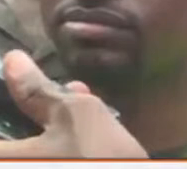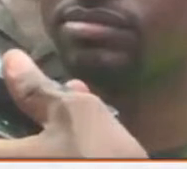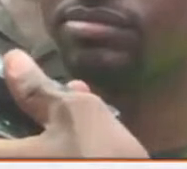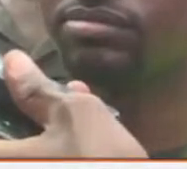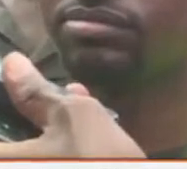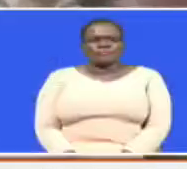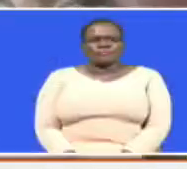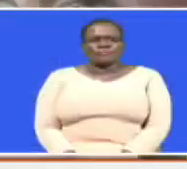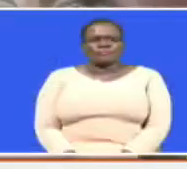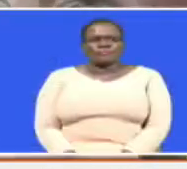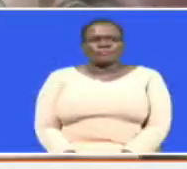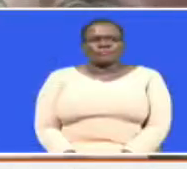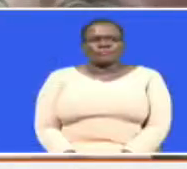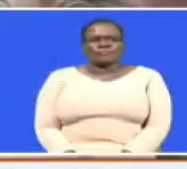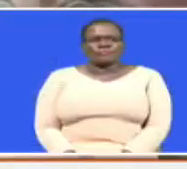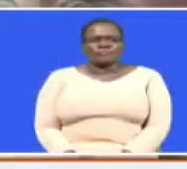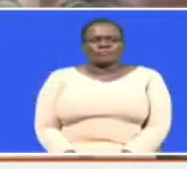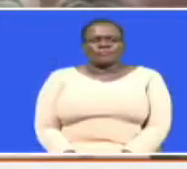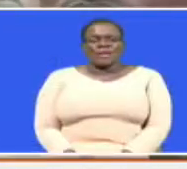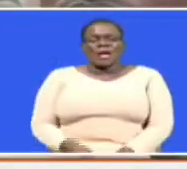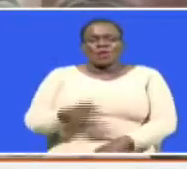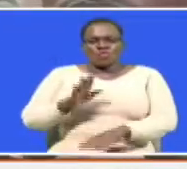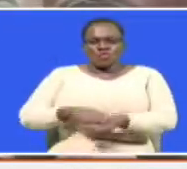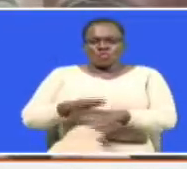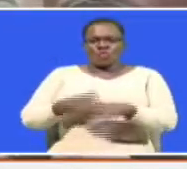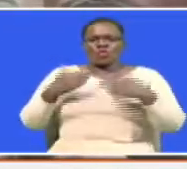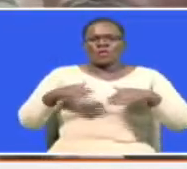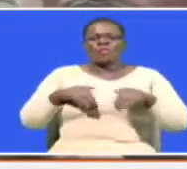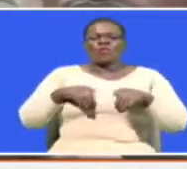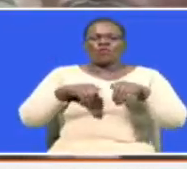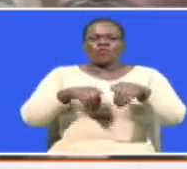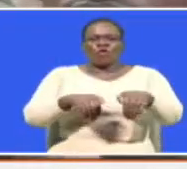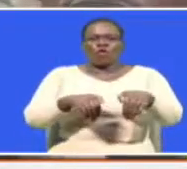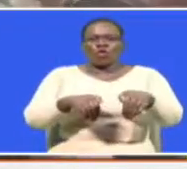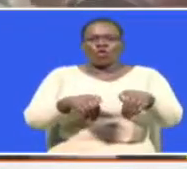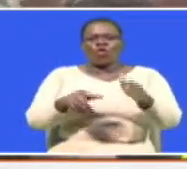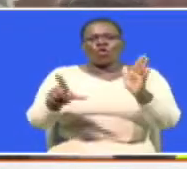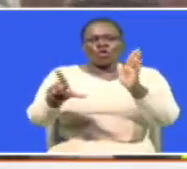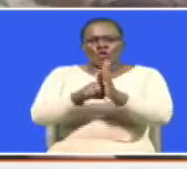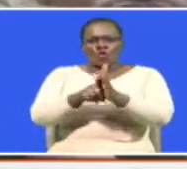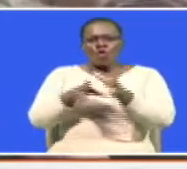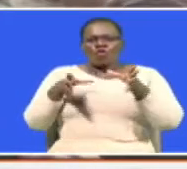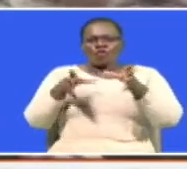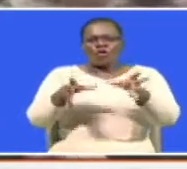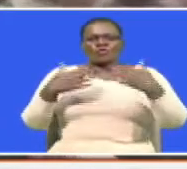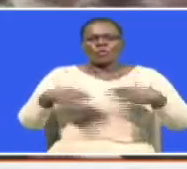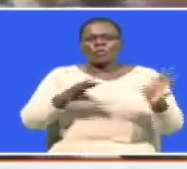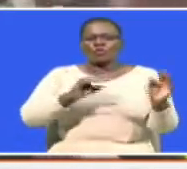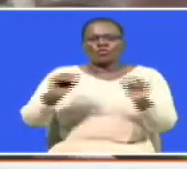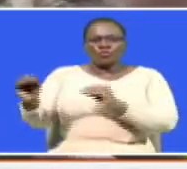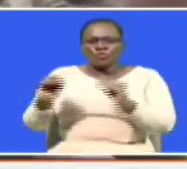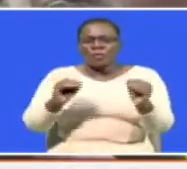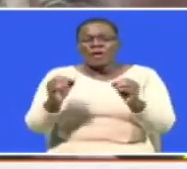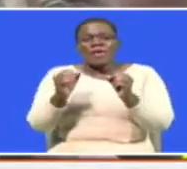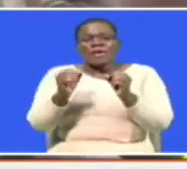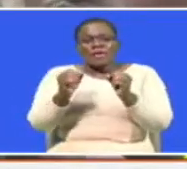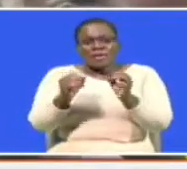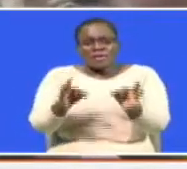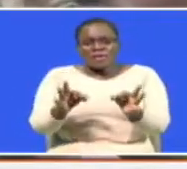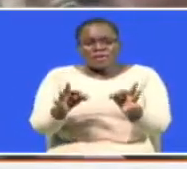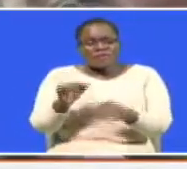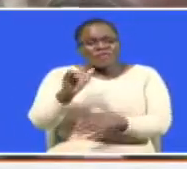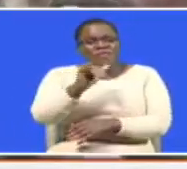Hii ndio faida ya kuwa watu wanafuata sheria. You enforce people to vacate, you enforce people to vacate. Ingelikuwa watu wameslake